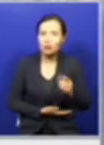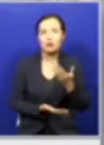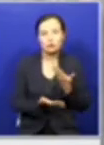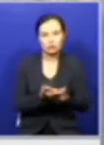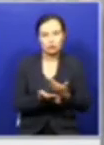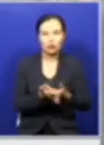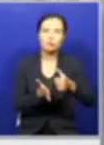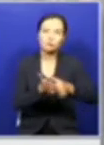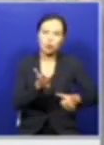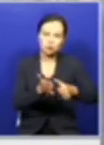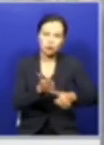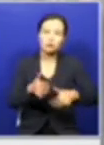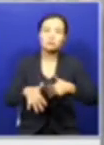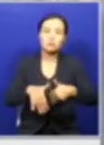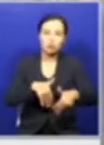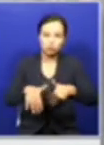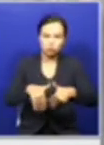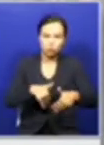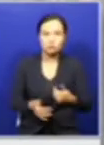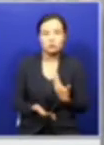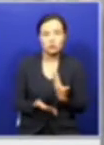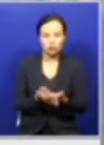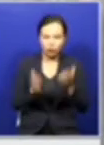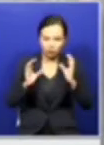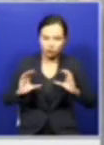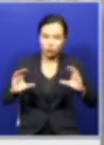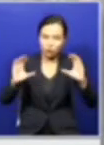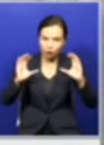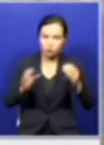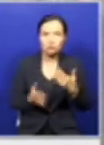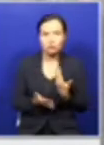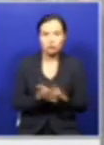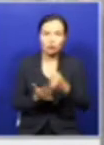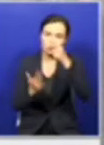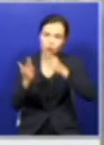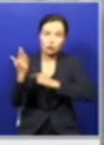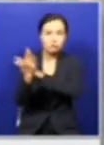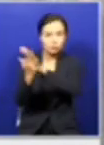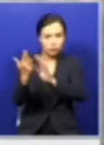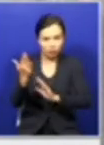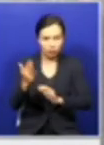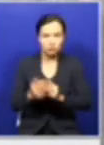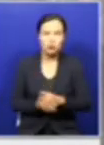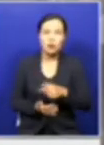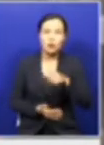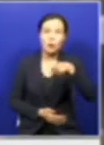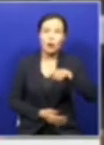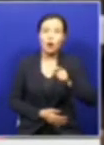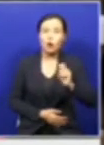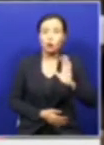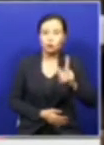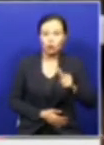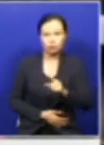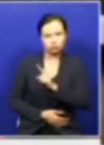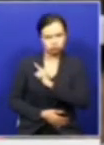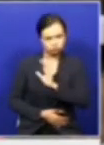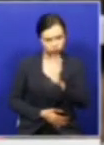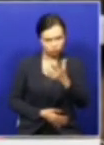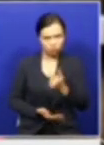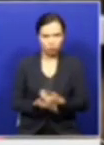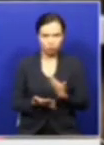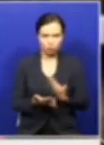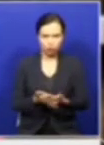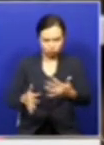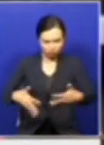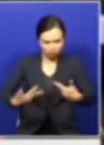ษีของพี่น้องประชาชนเงินของรัฐบาลเงินของประเทศพช.ไม่มีหน้าที่ในการที่จะไปแสวงหาราย